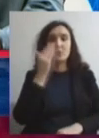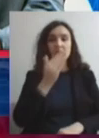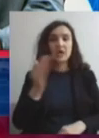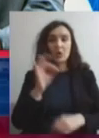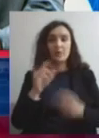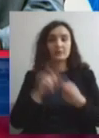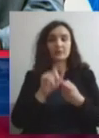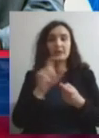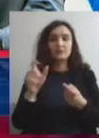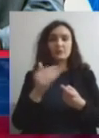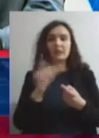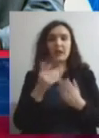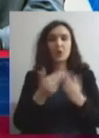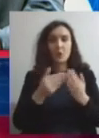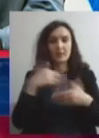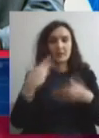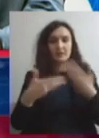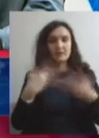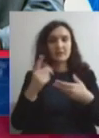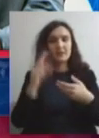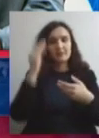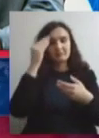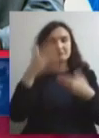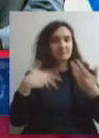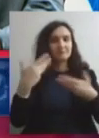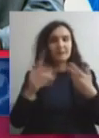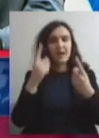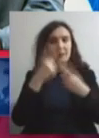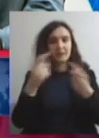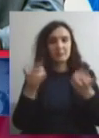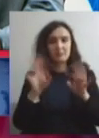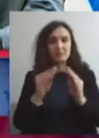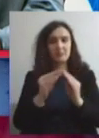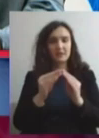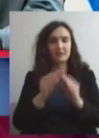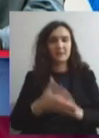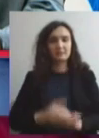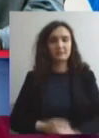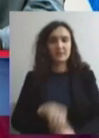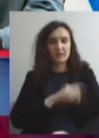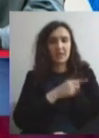დაკავშირებით რა რეკომენდაციები, რა მოწოდებები, რა გაფრთხილებები რჩება ისევ ძალაში.